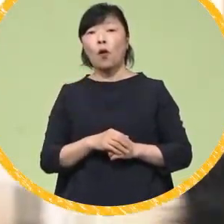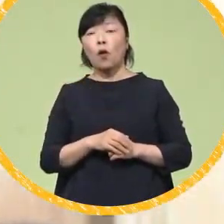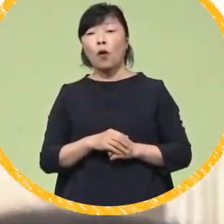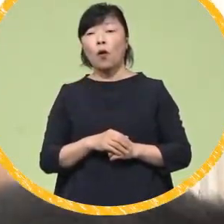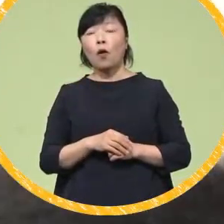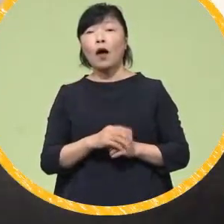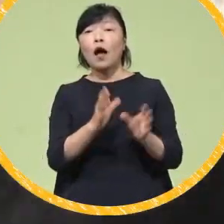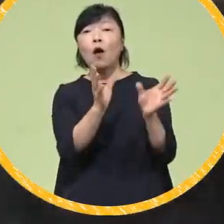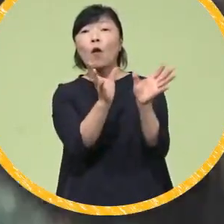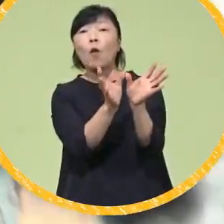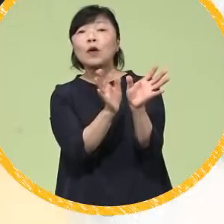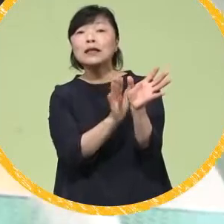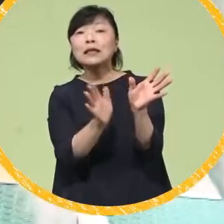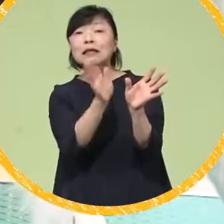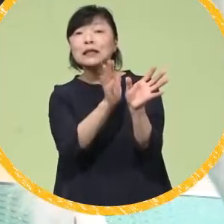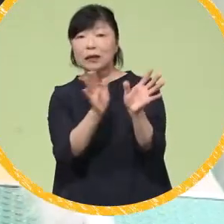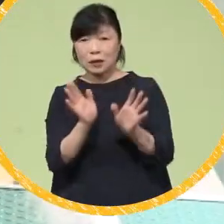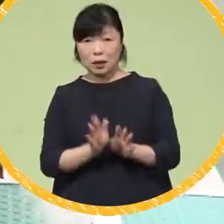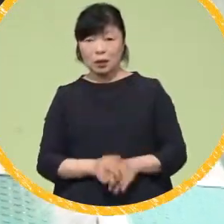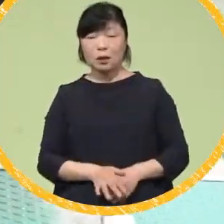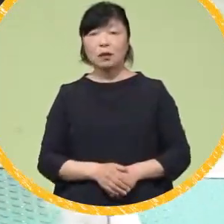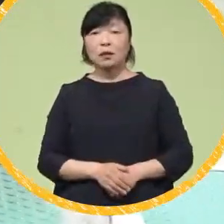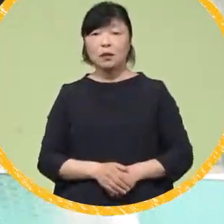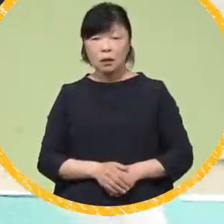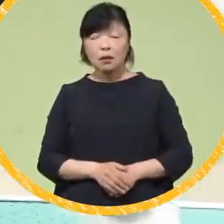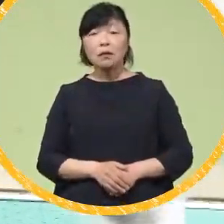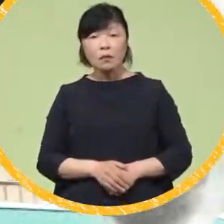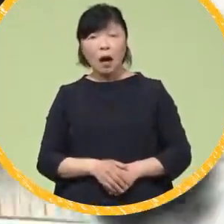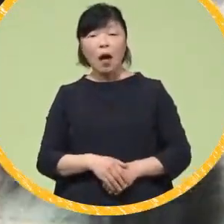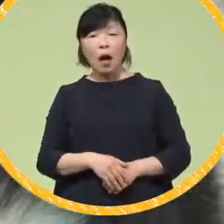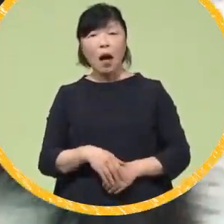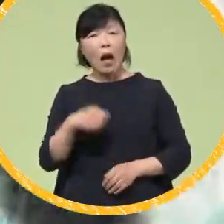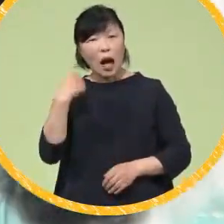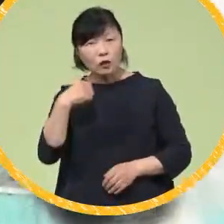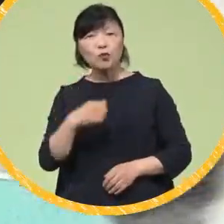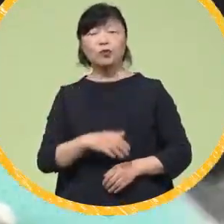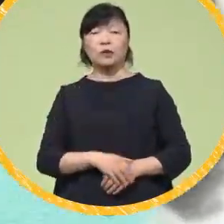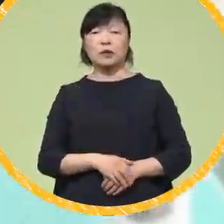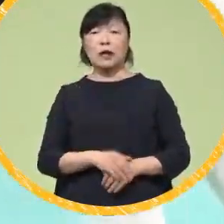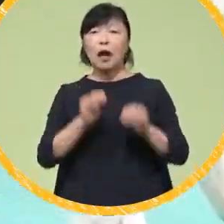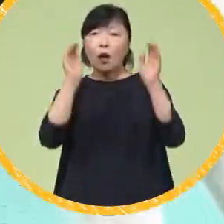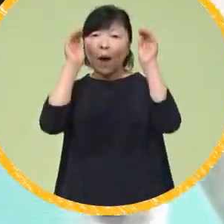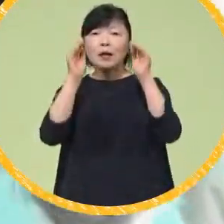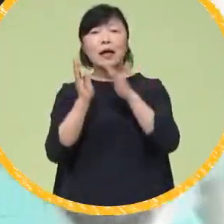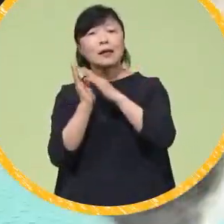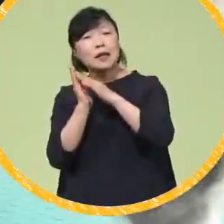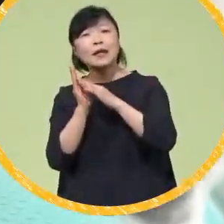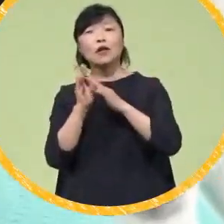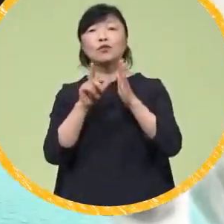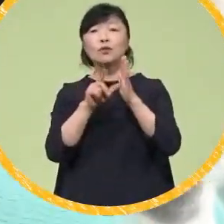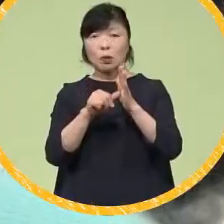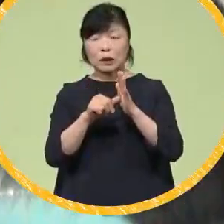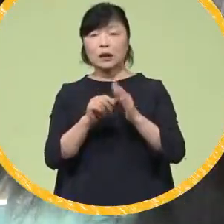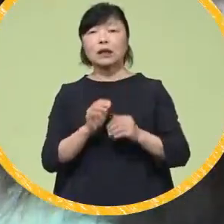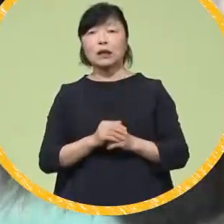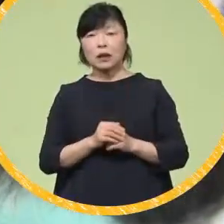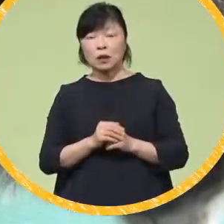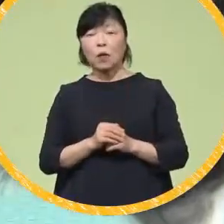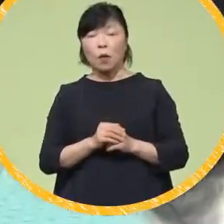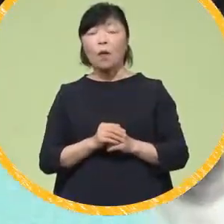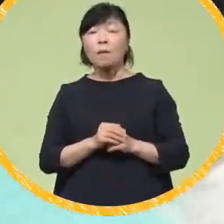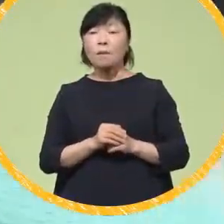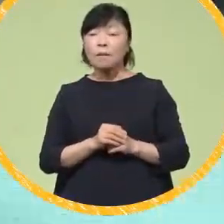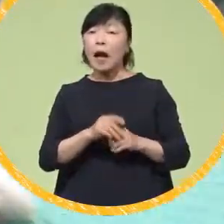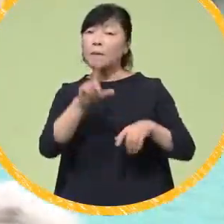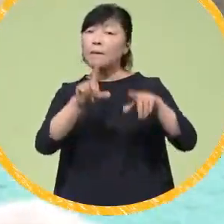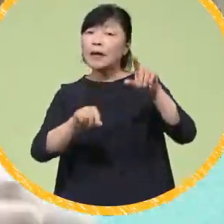このお尻のこのあたり、 はいはいはい、が熱こもりやすいんですかね。 やはりワンちゃん寝てる時の体勢を、うん、その子によ